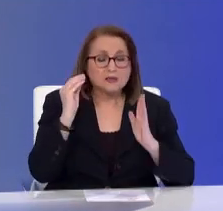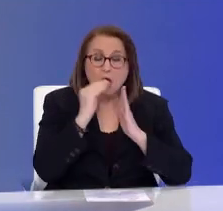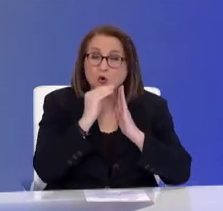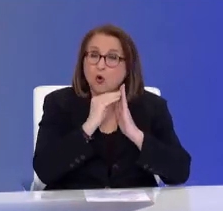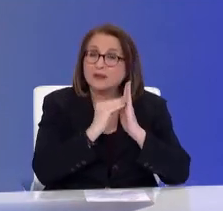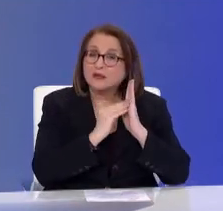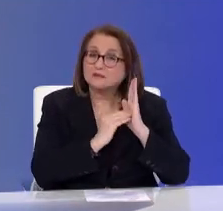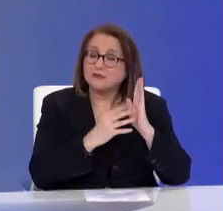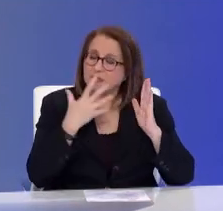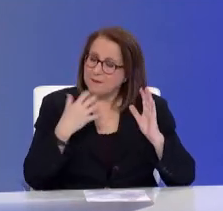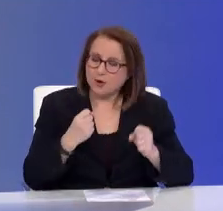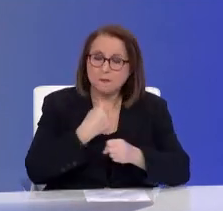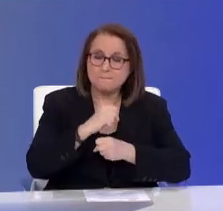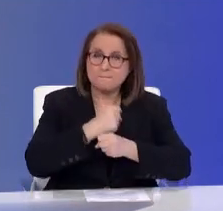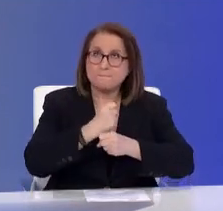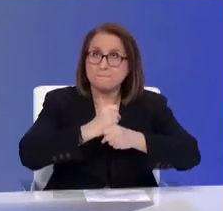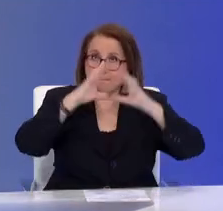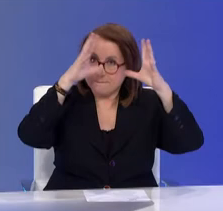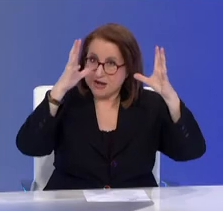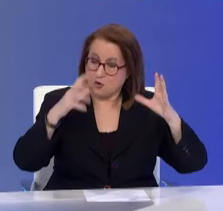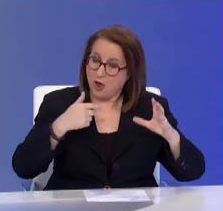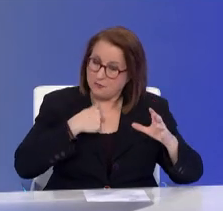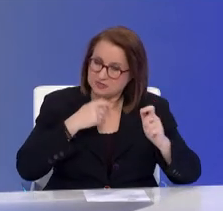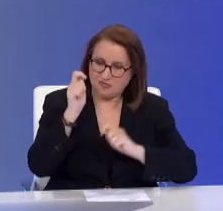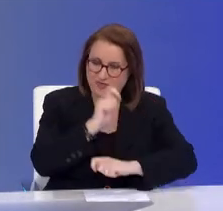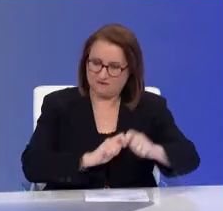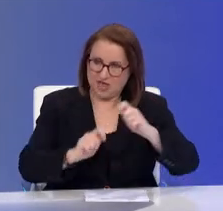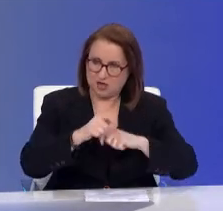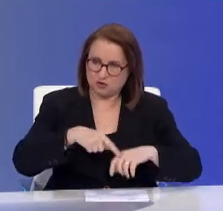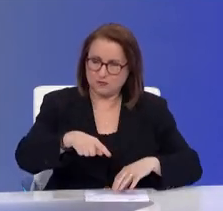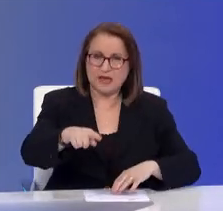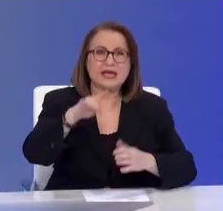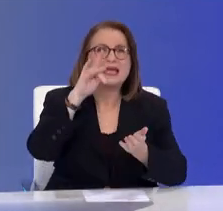ένα μνημείο το οποίο θα ανεγείρουμε στο κέντρο